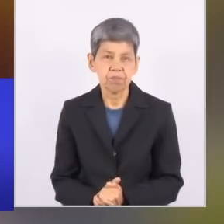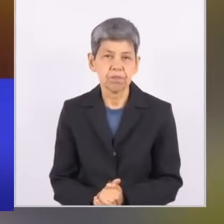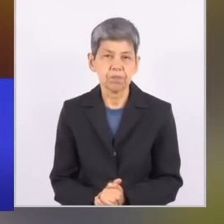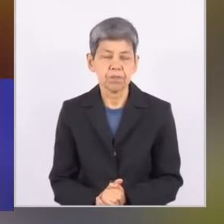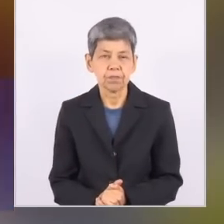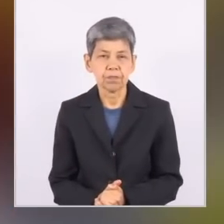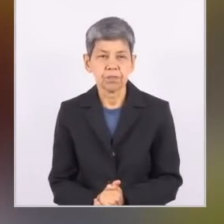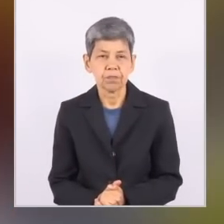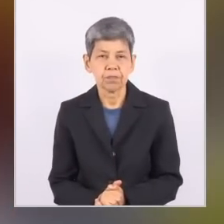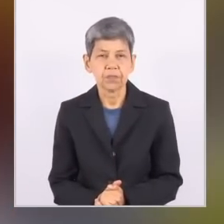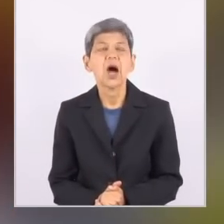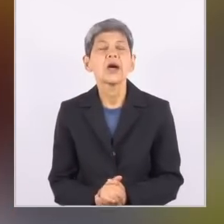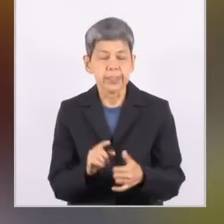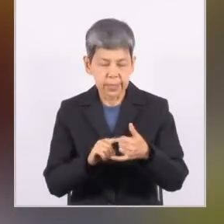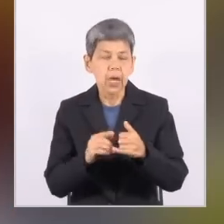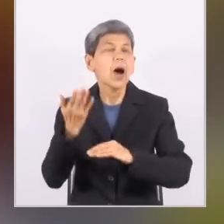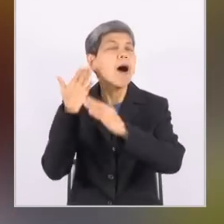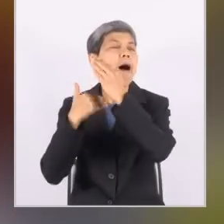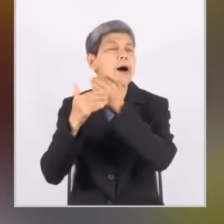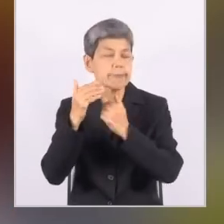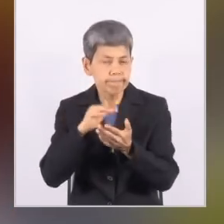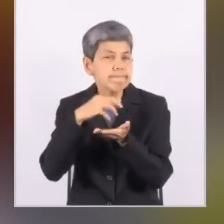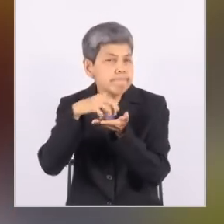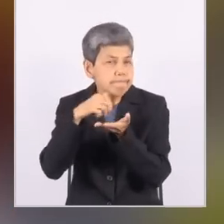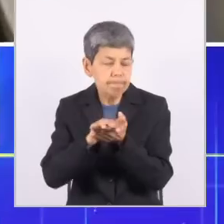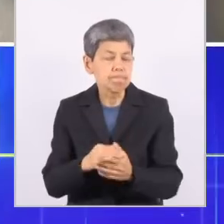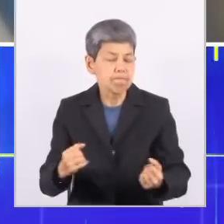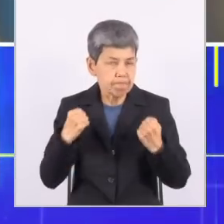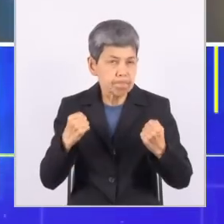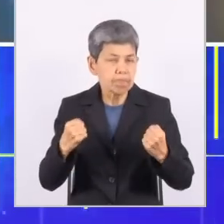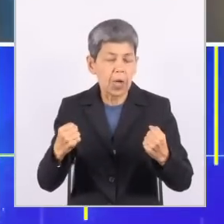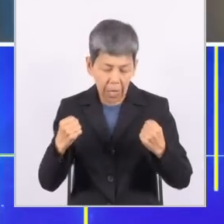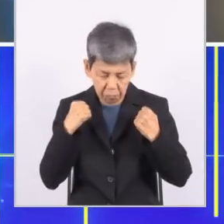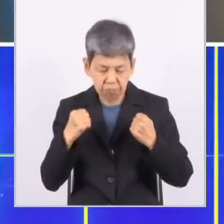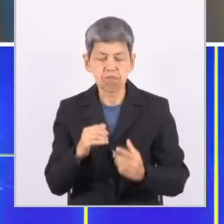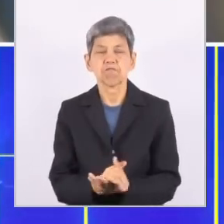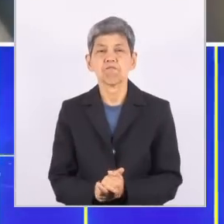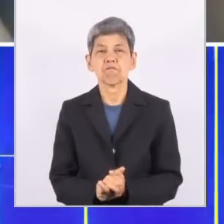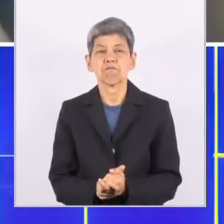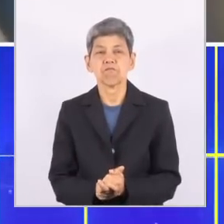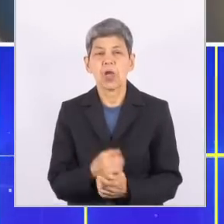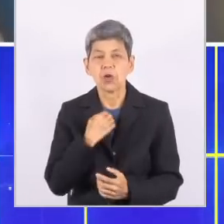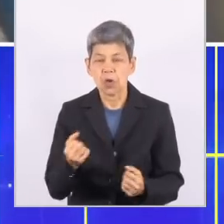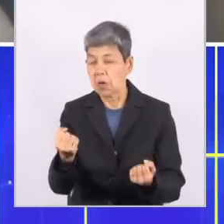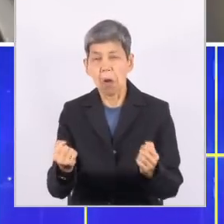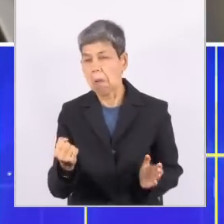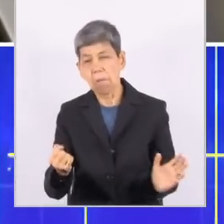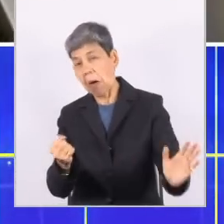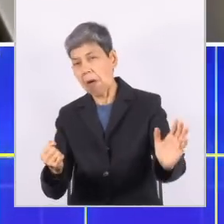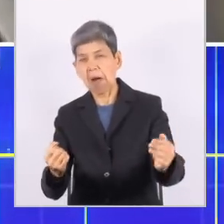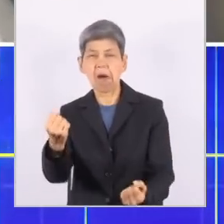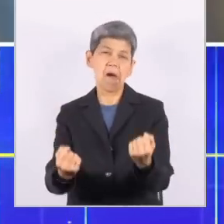แต่เพียงตำนานนะคะใช่ค่ะแกร่งมากคุณยายกินนี่เก่งจริงๆจังหวะเชนเกียร์ได้มากเข้าให้นะ